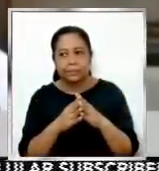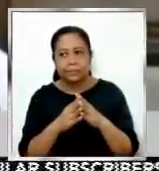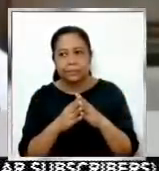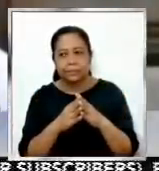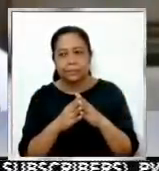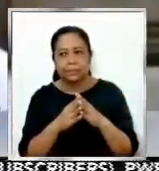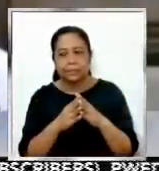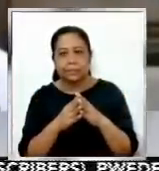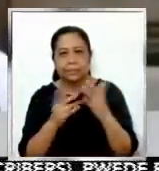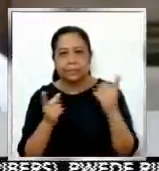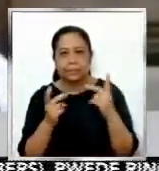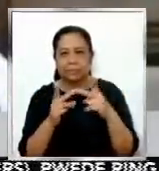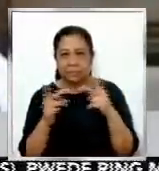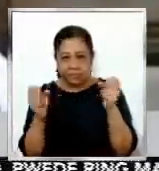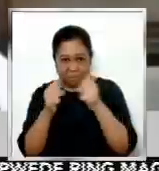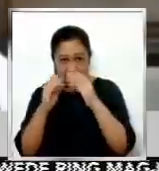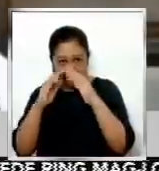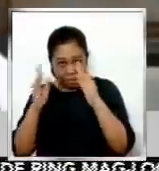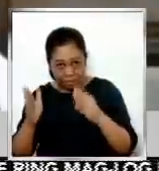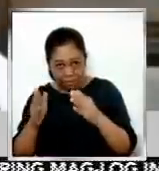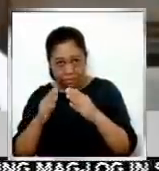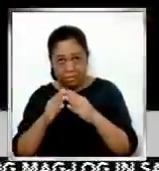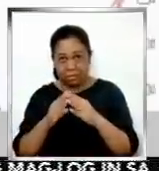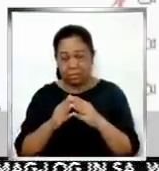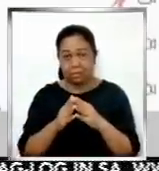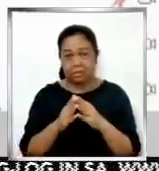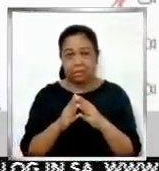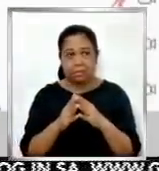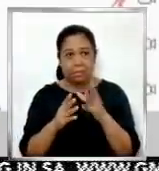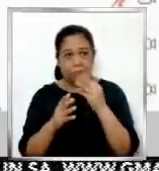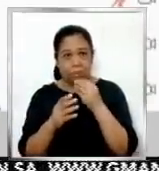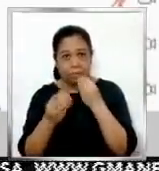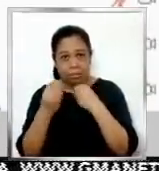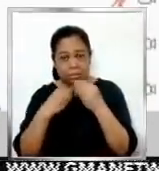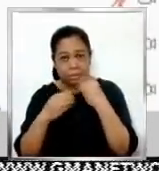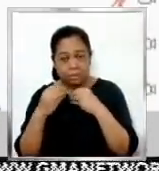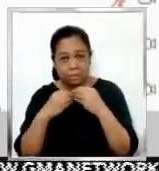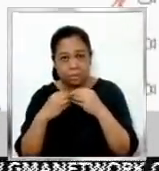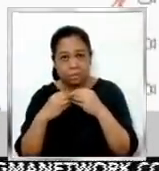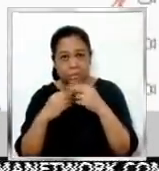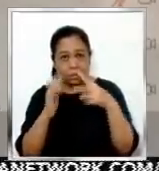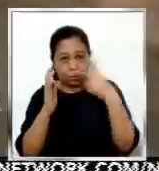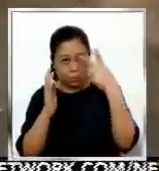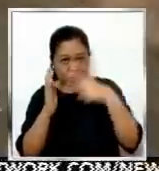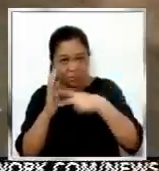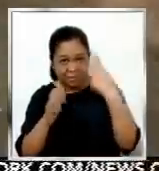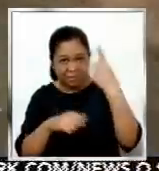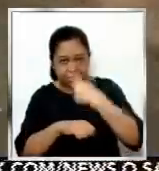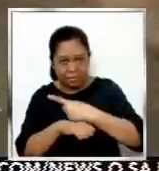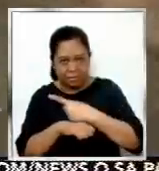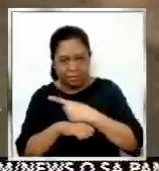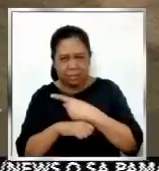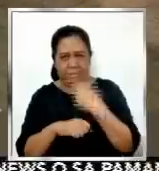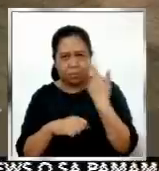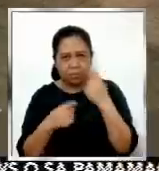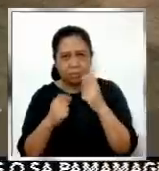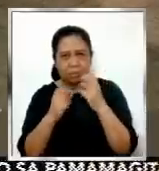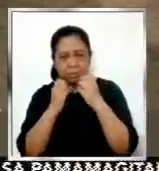in a very small house, who eats twice a day, who tries to save his money